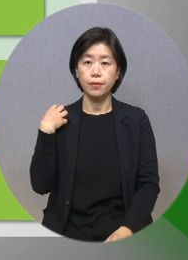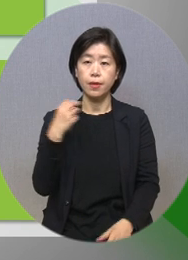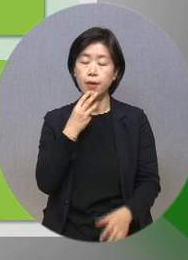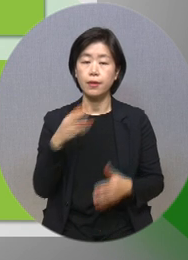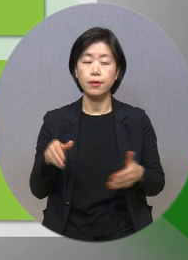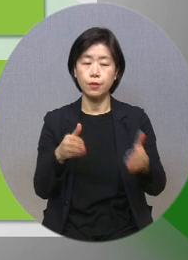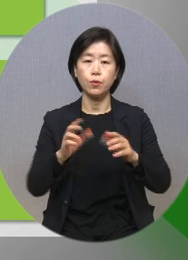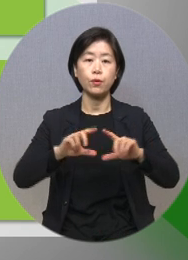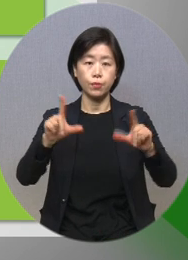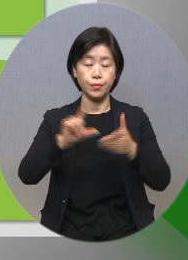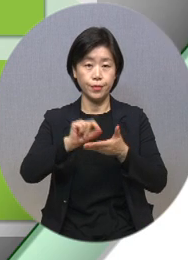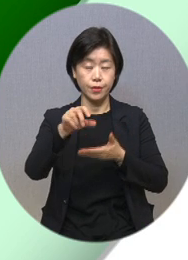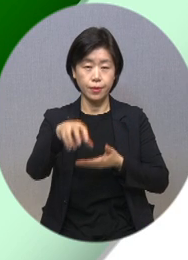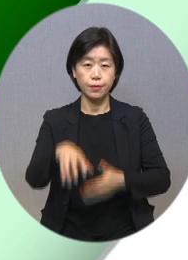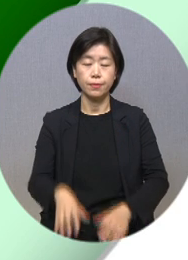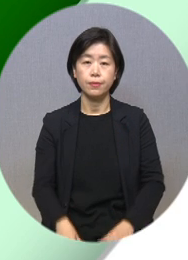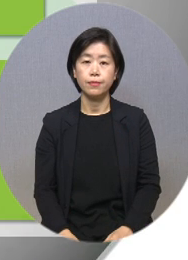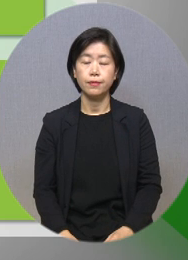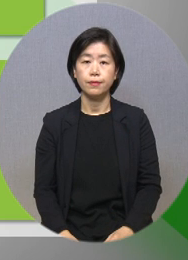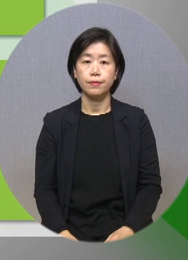경기 동부지사입니다.